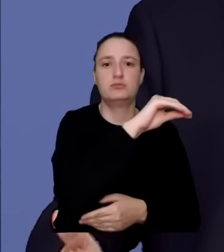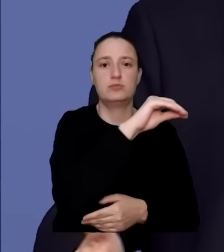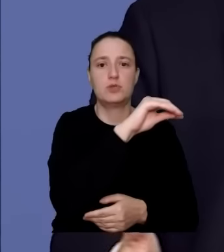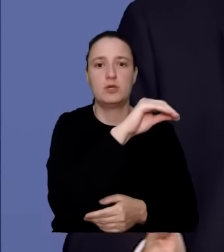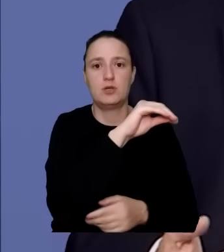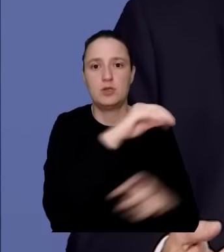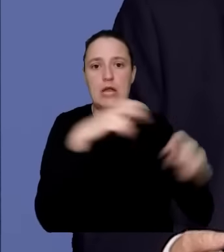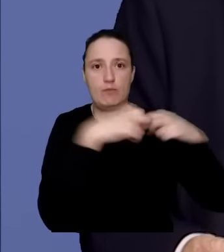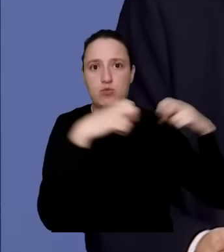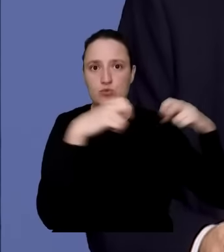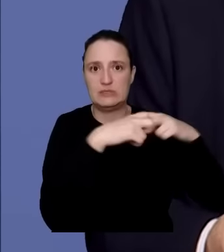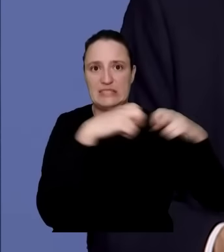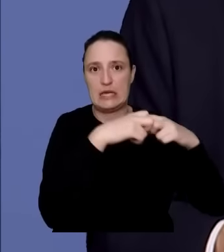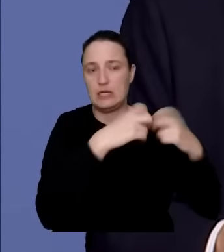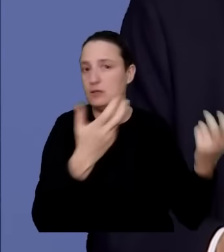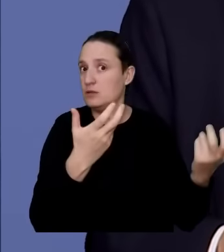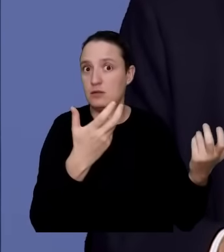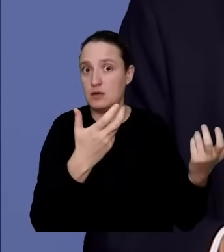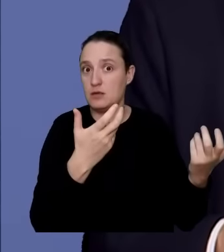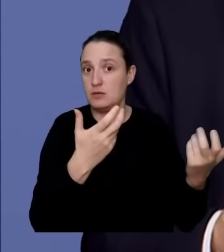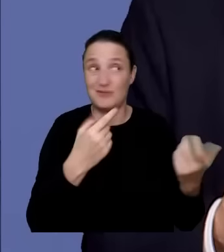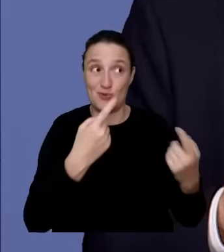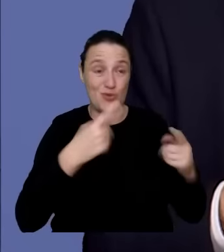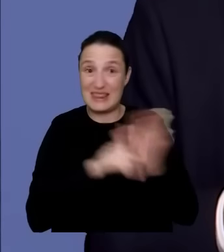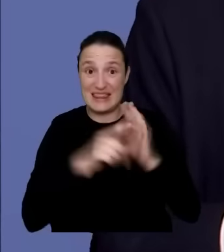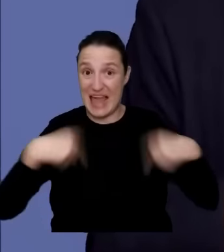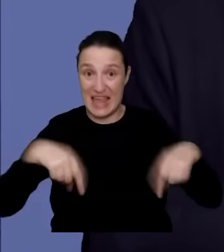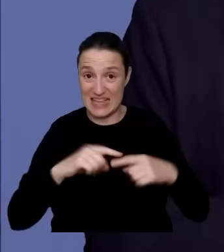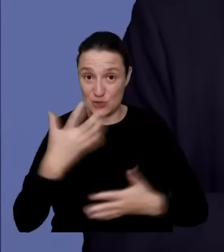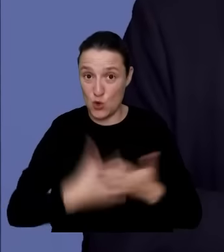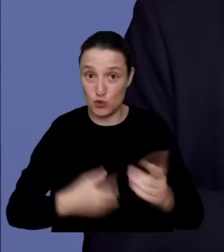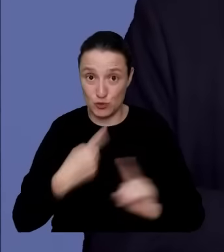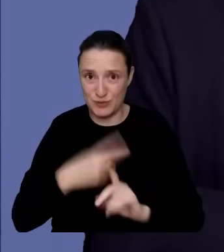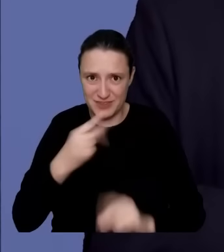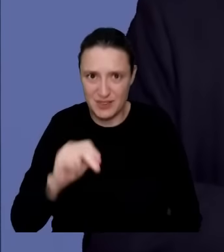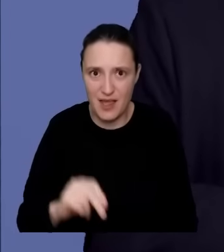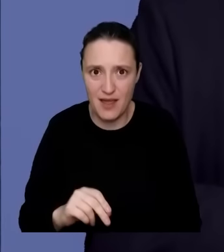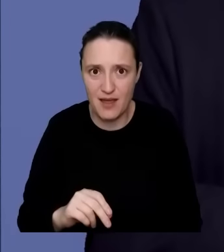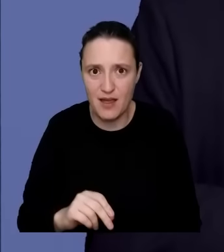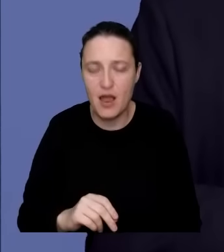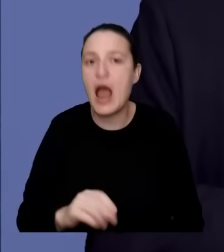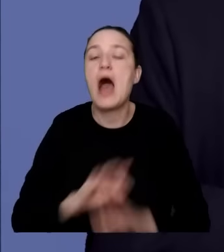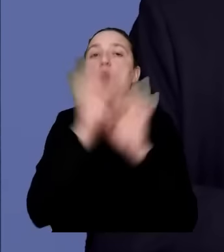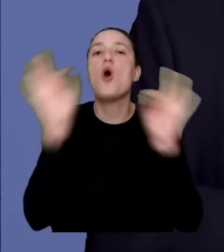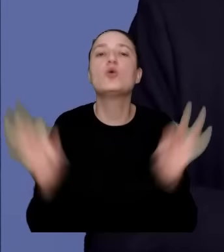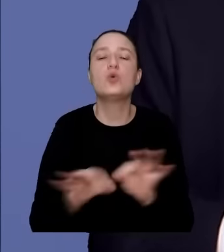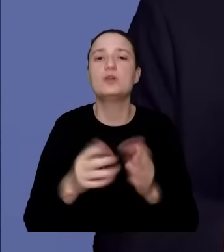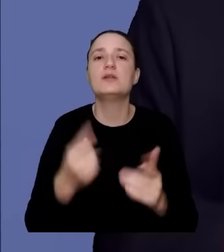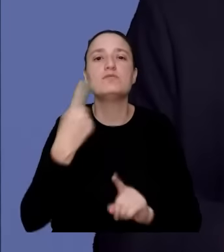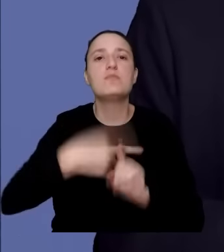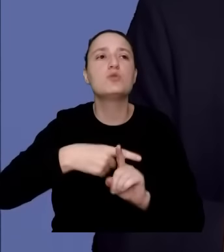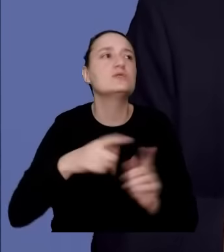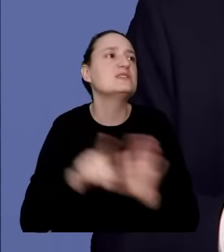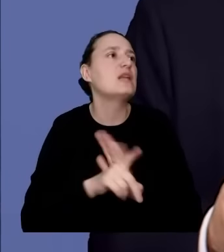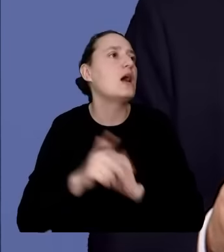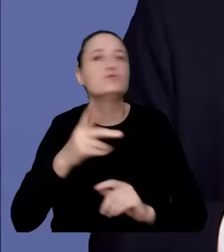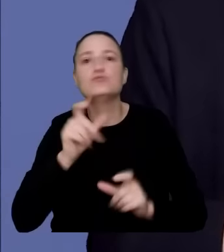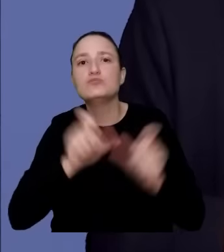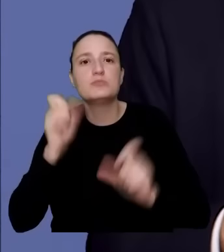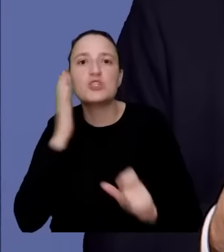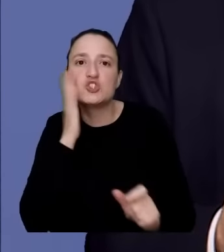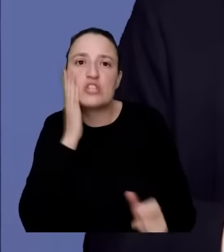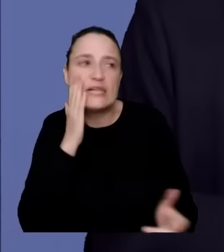Unii Europejskiej czyli dla nas to jest żadna korzyść A jaka to jest korzyść generalnie dla dla mieszkańców szczególnie